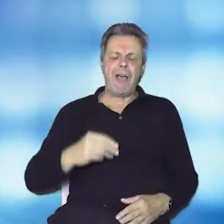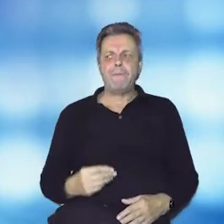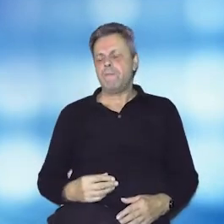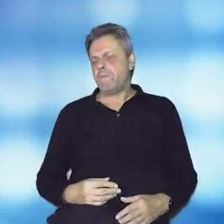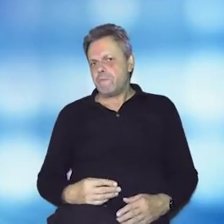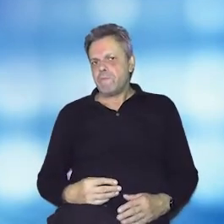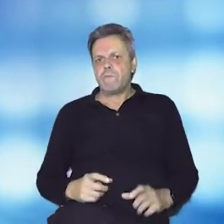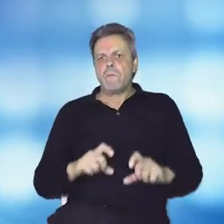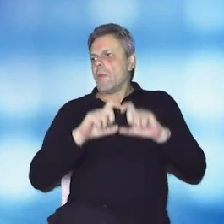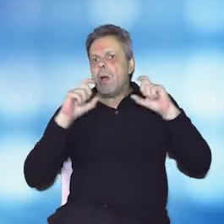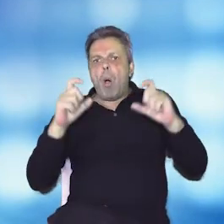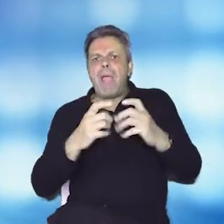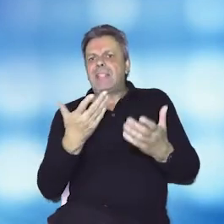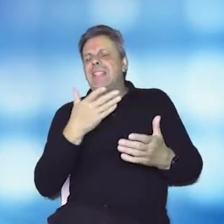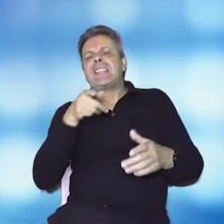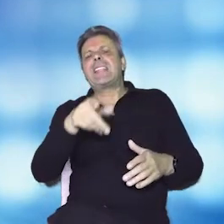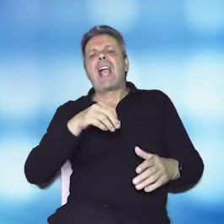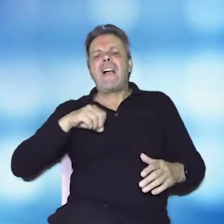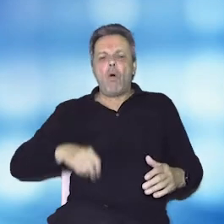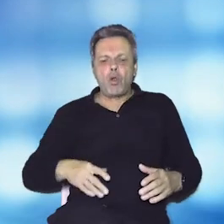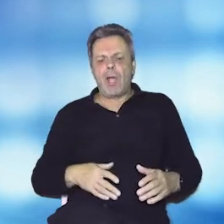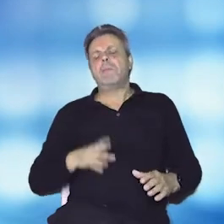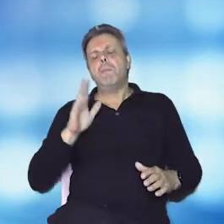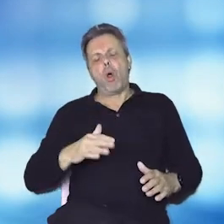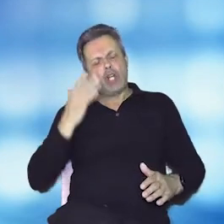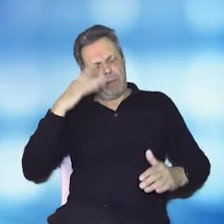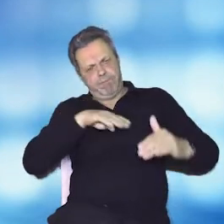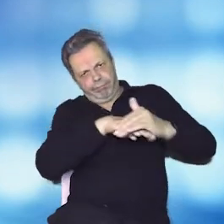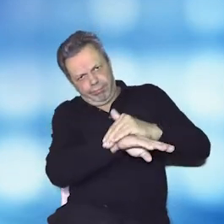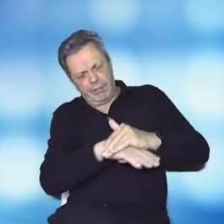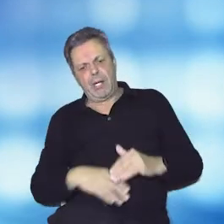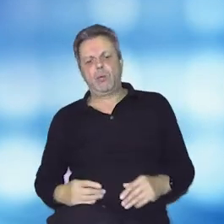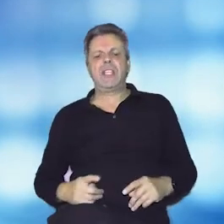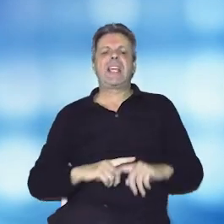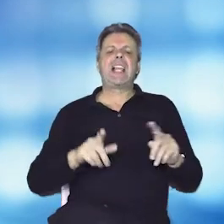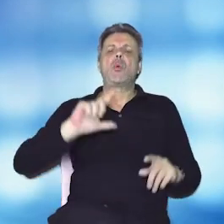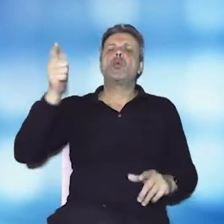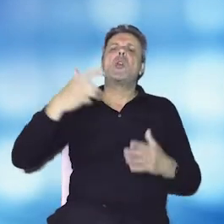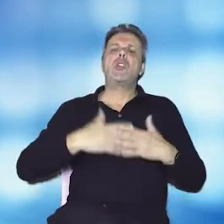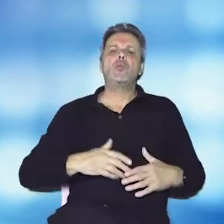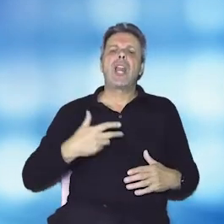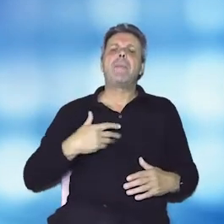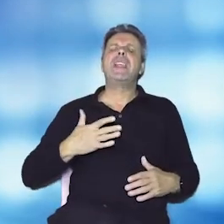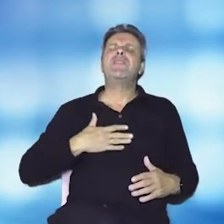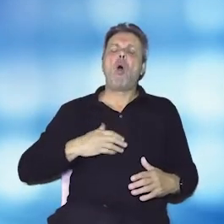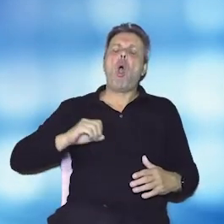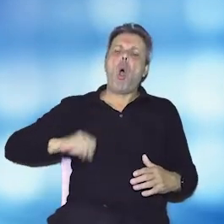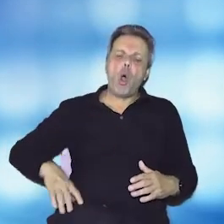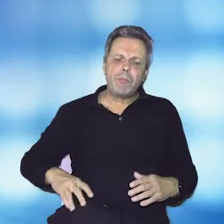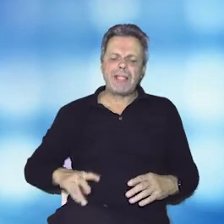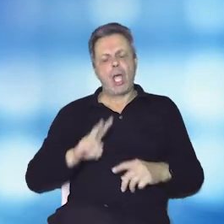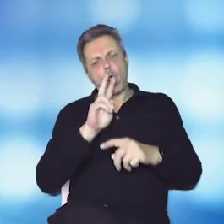u kojem se takav otpad na primjeren način zbrinjava u potpunosti. Mm-hmm. Za razliku od drugih industrija, mi svoj otpad u